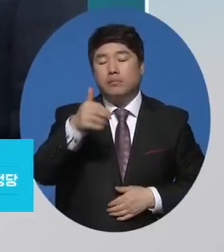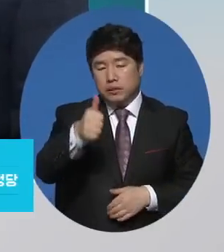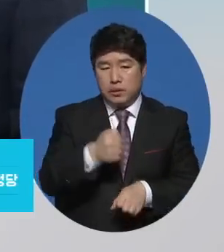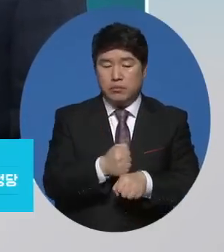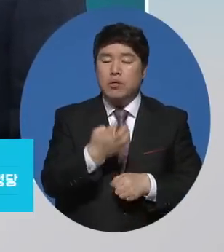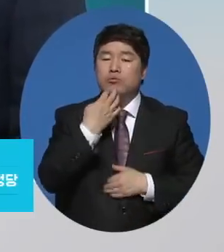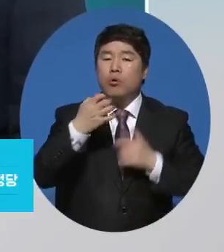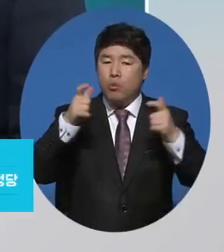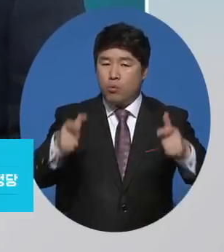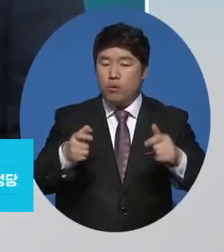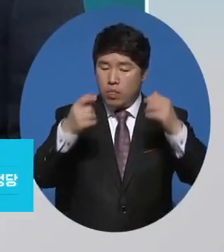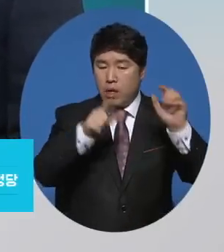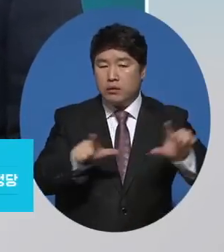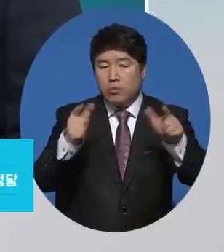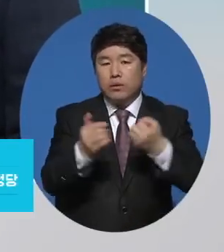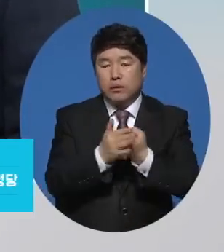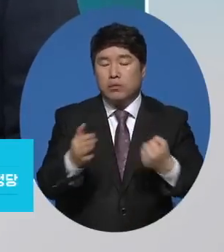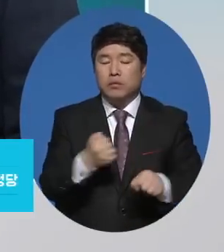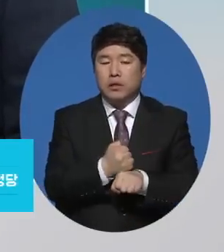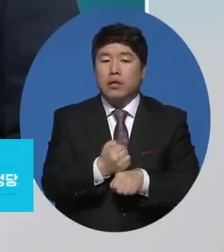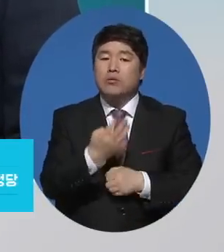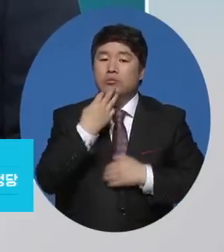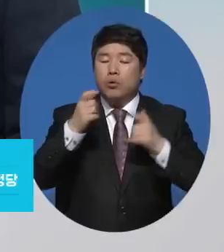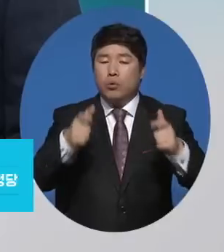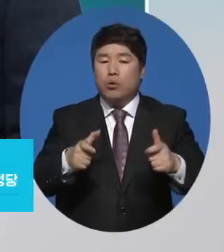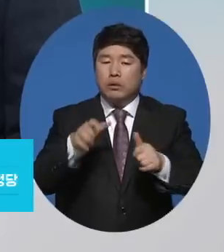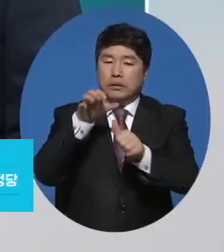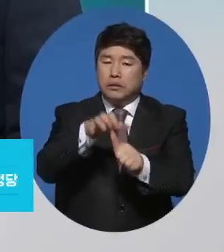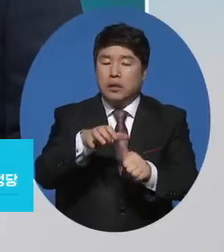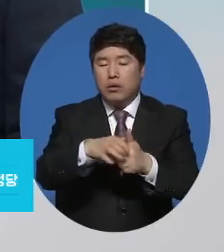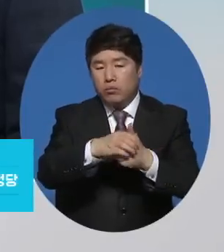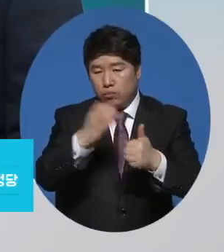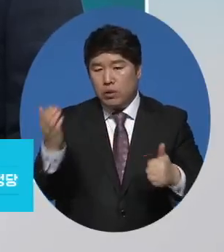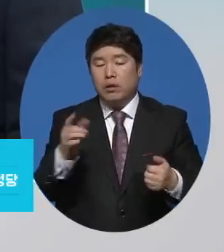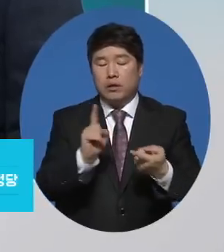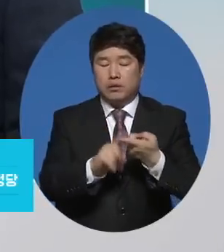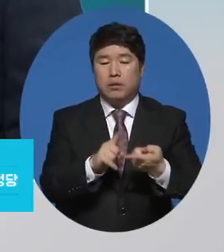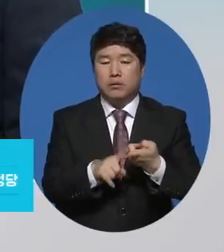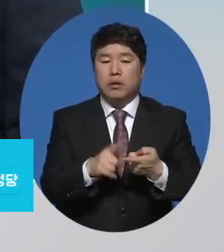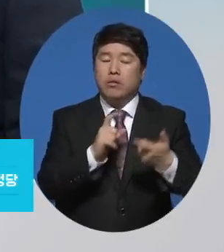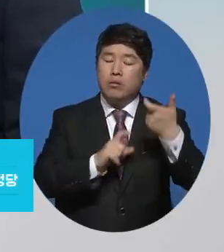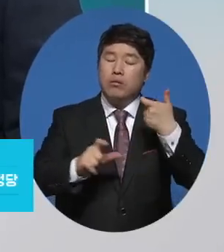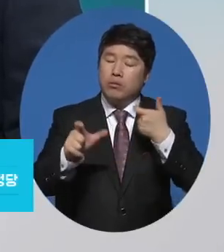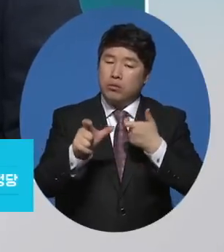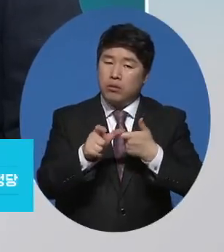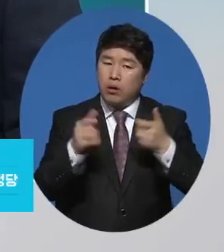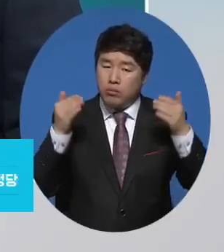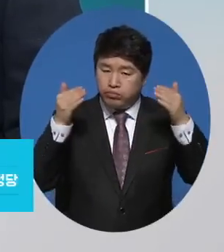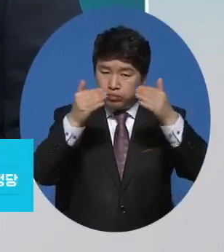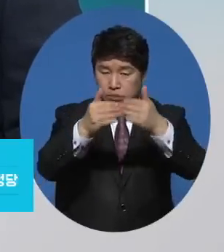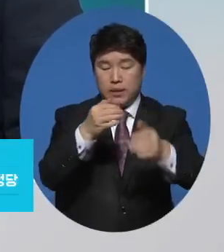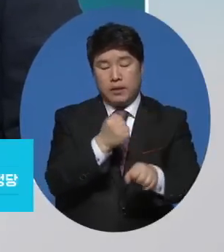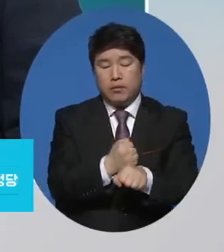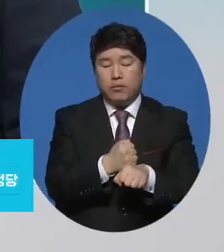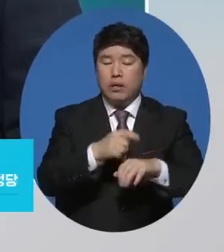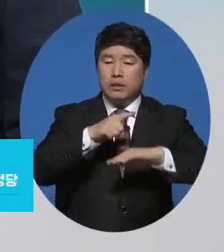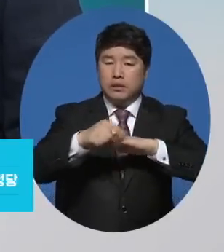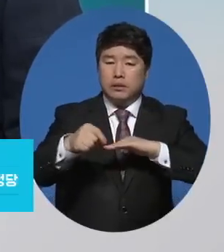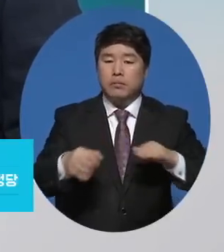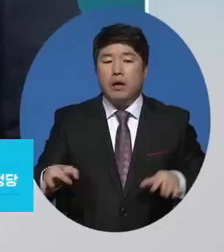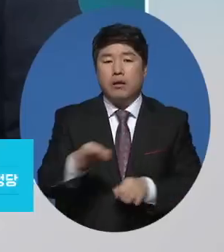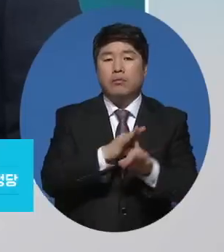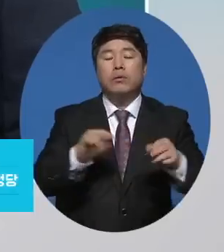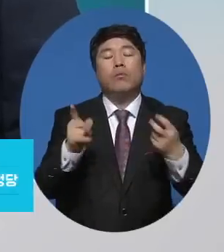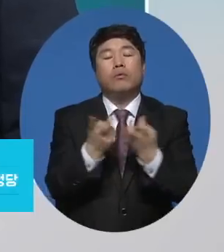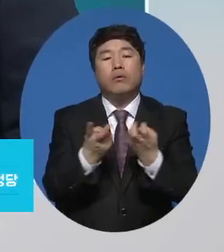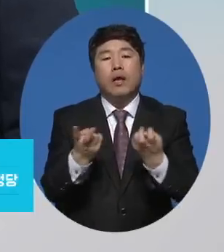계셨기 때문에 수도권 규제 완화나 그런 쪽으로 오히려 좀 중점을 두시이 지방 경제를